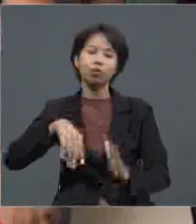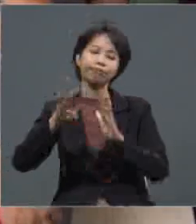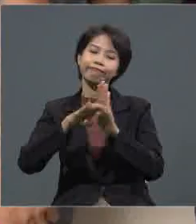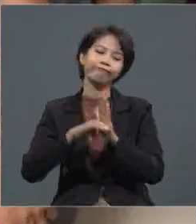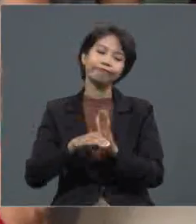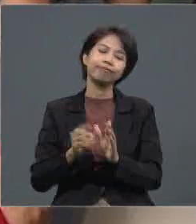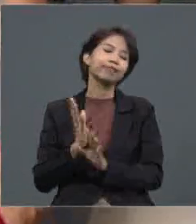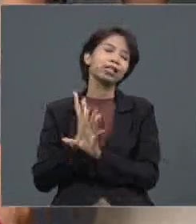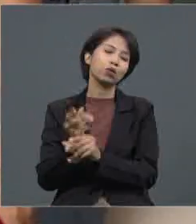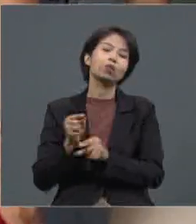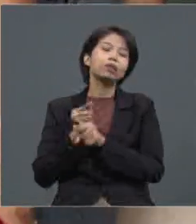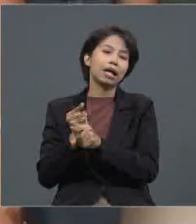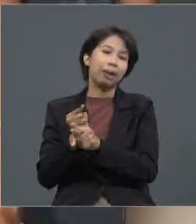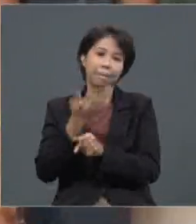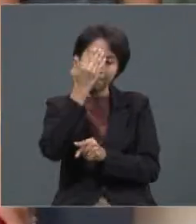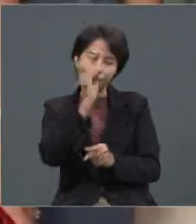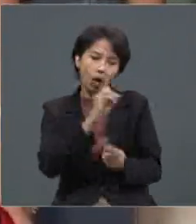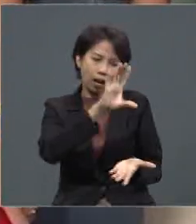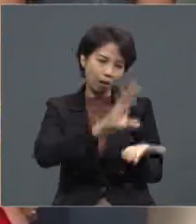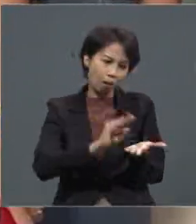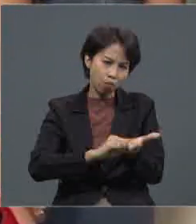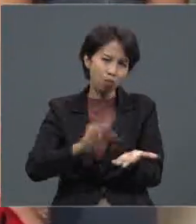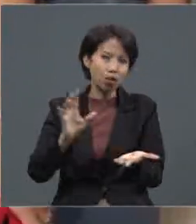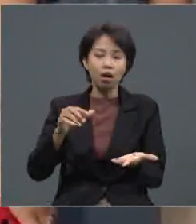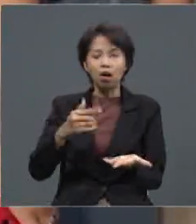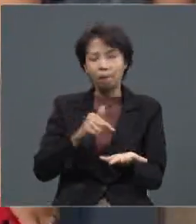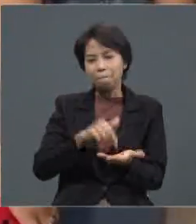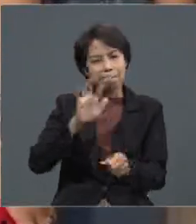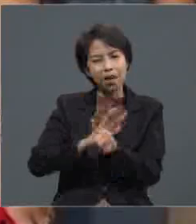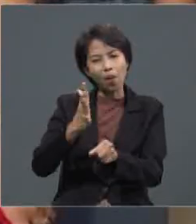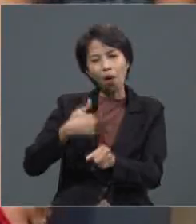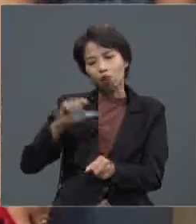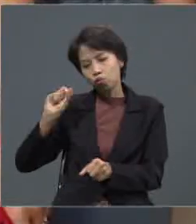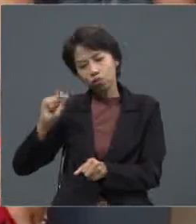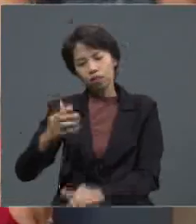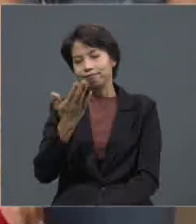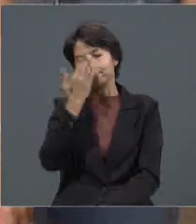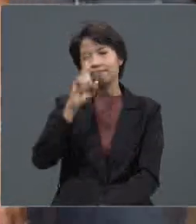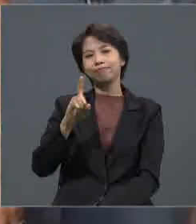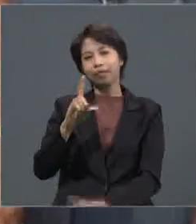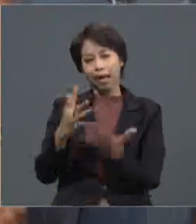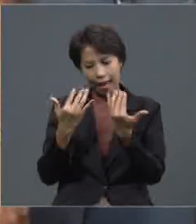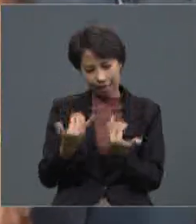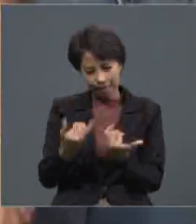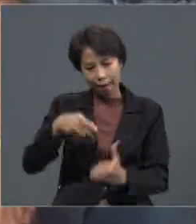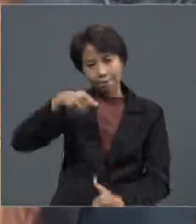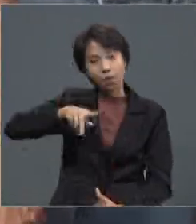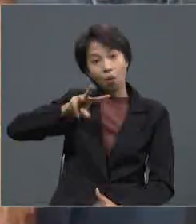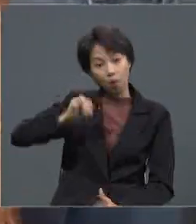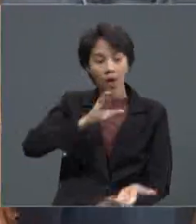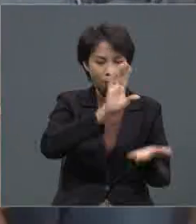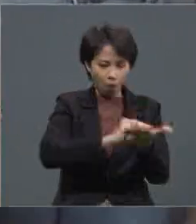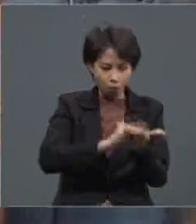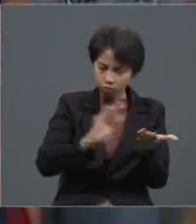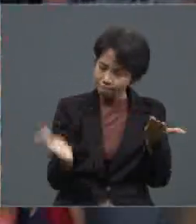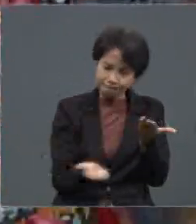ไปเนื่องจากว่าข้อมูลไม่เพียงพอที่จะไต่สวนฉุกเฉินนะครับซึ่งขณะนี้ทางพม.ก็เตรียมข้อมูลเต็มที่ให้ได้มากที่สุดสำหรับการไต่สวนที่จะเ